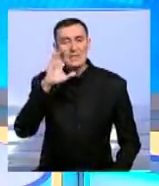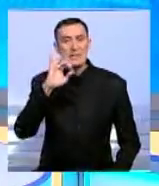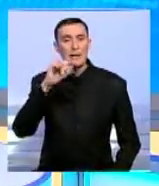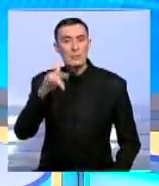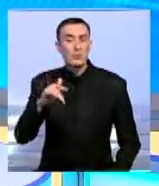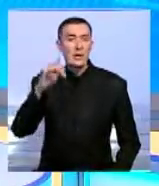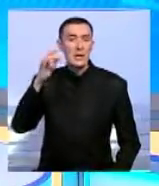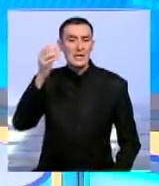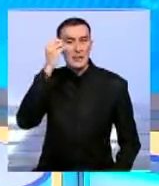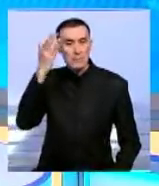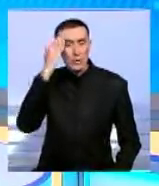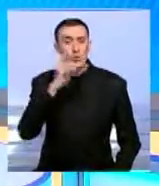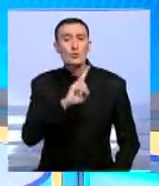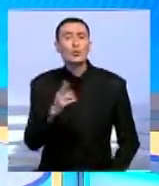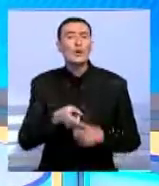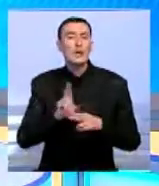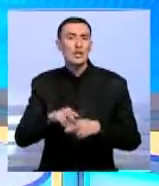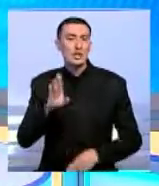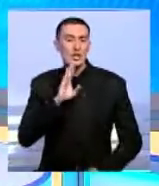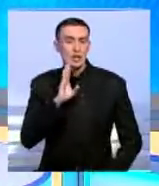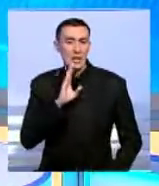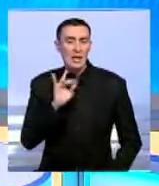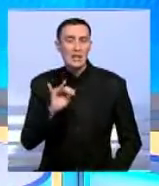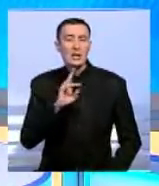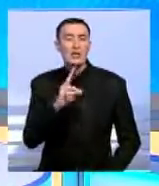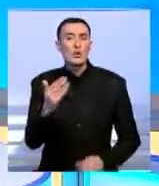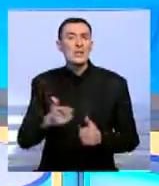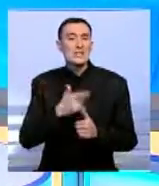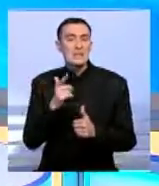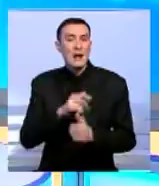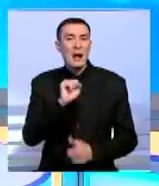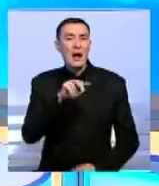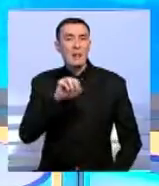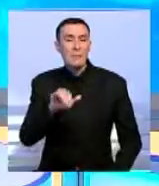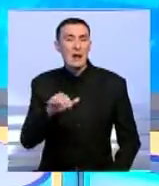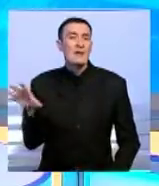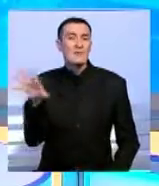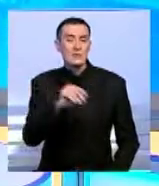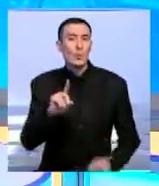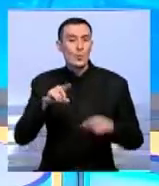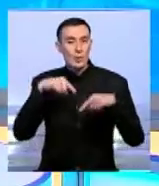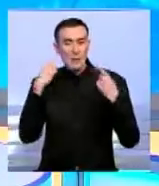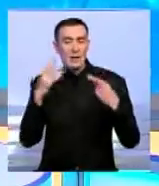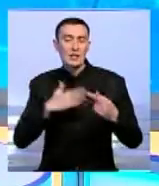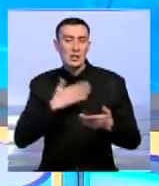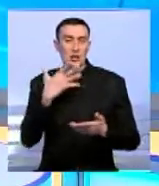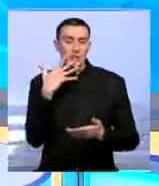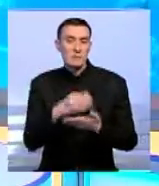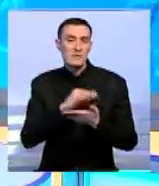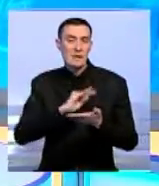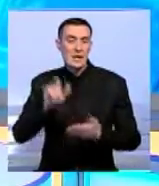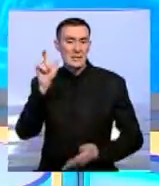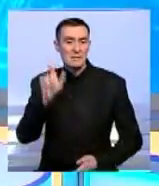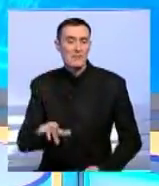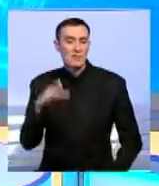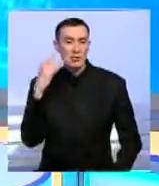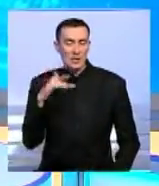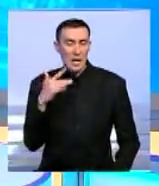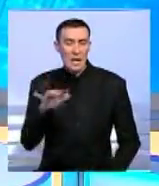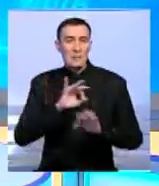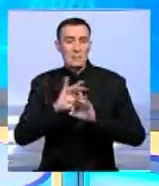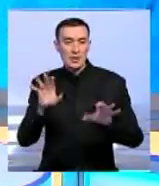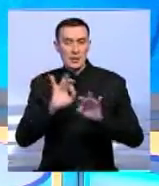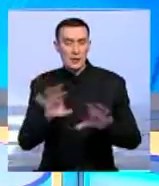Сингапуре и Японии. Кто она, Алма Уразалинова, и почему, произнося ее имя, все начинают улыбаться? Наш собственный корреспондент в США Майра